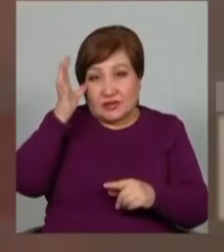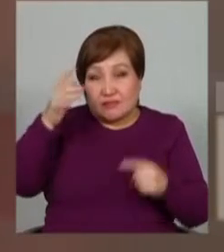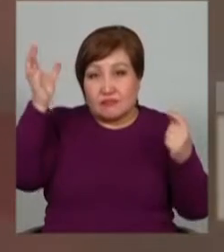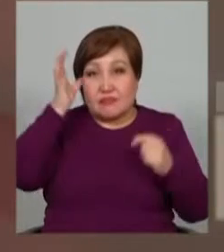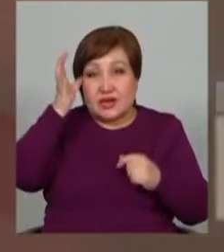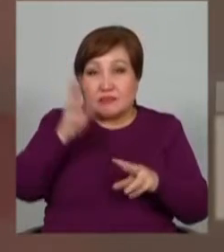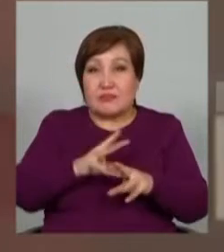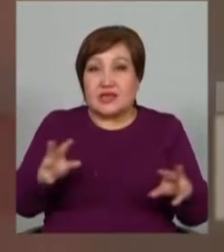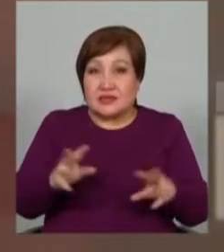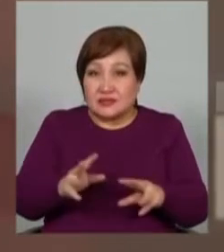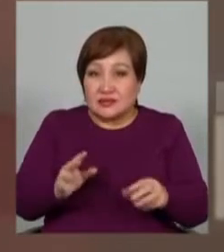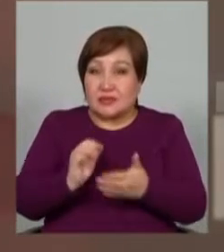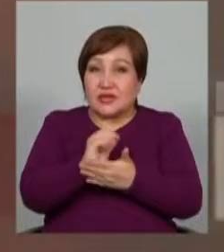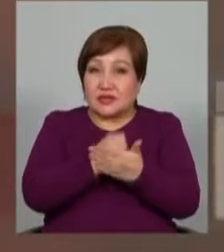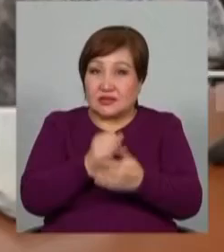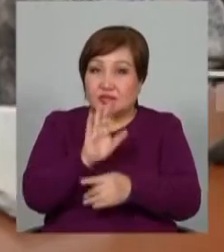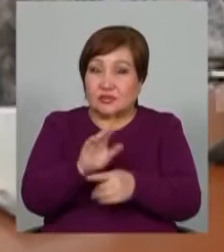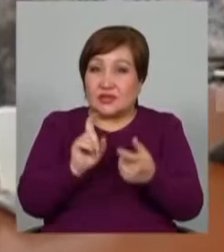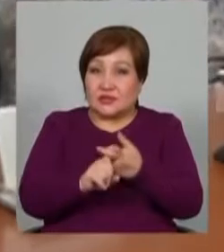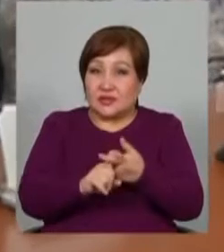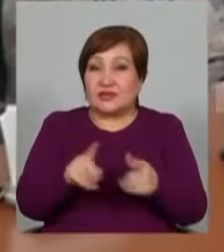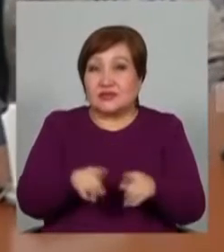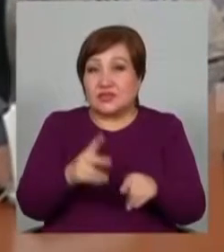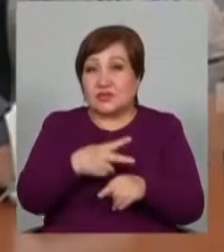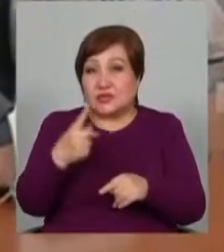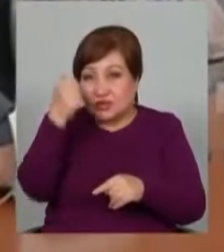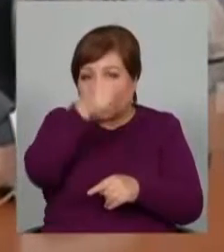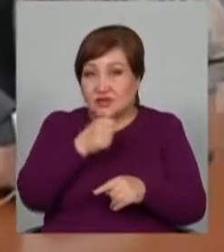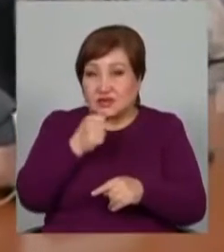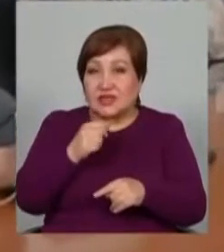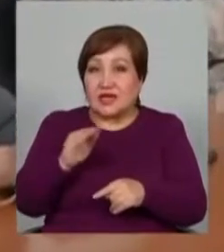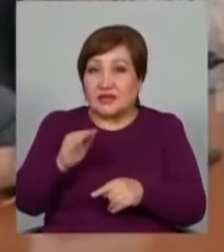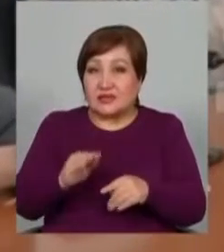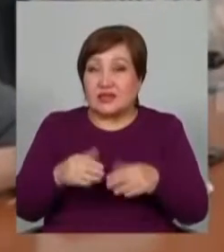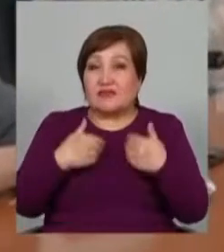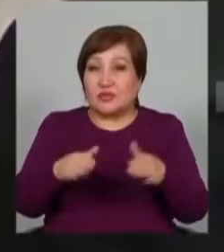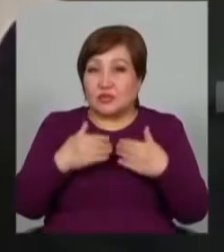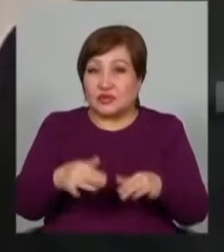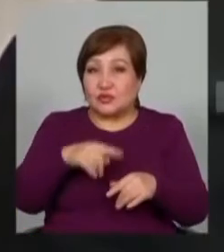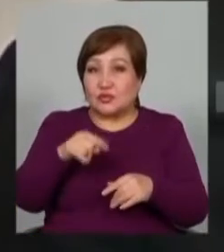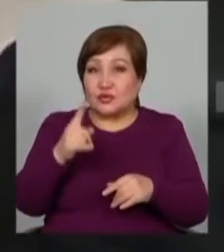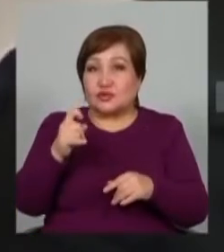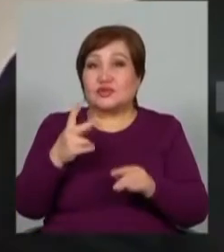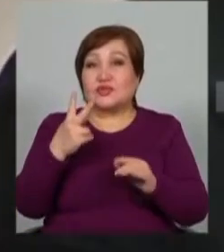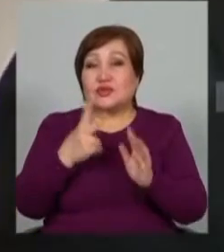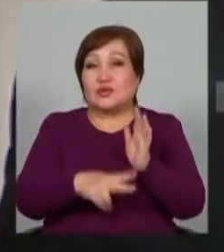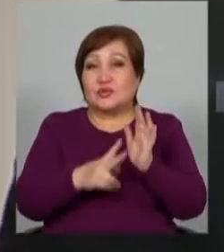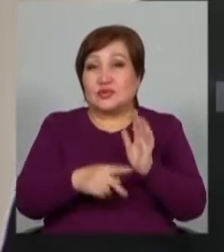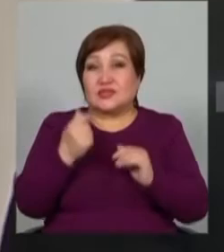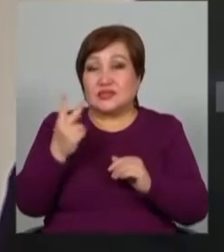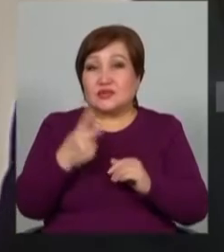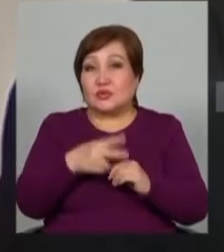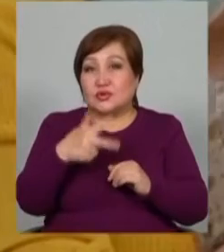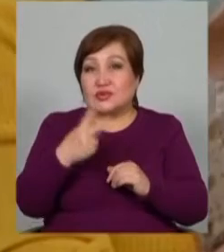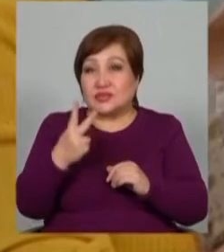бекіткен бұйрықпен байланыстырып отыр. Яғни 2021 жылдың қаңтарында шыққан нөмірі 137-ші құжатта көрсетілгендей, педагогикалық